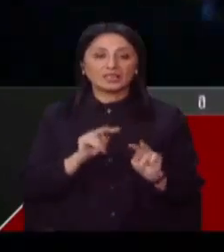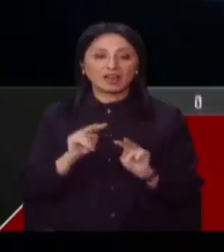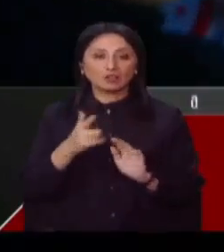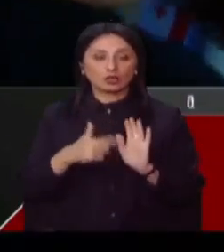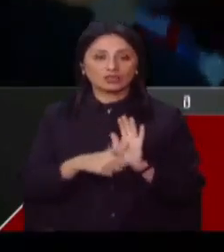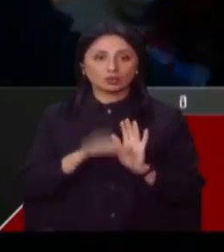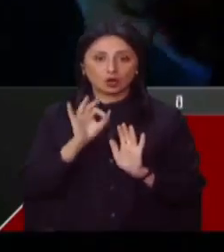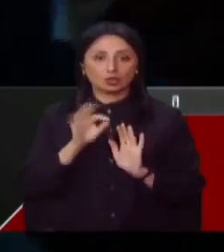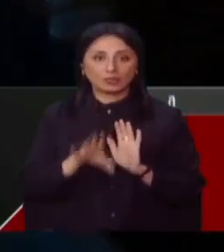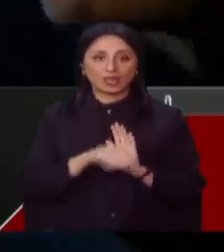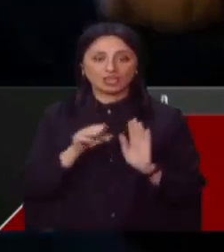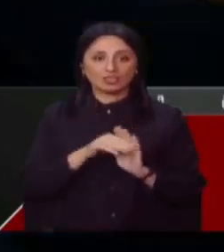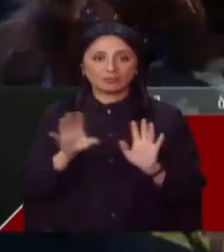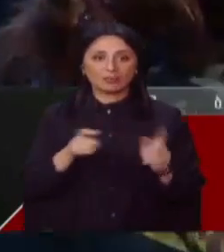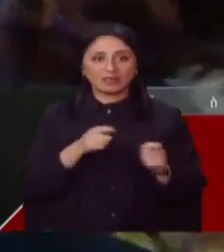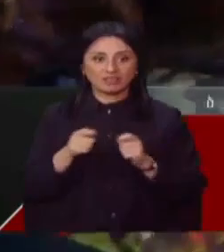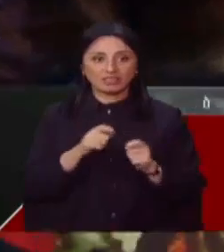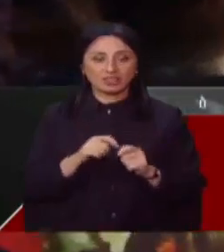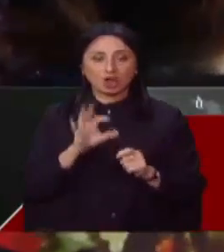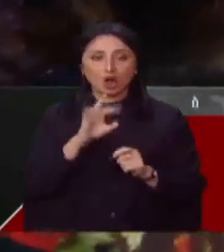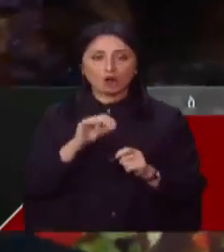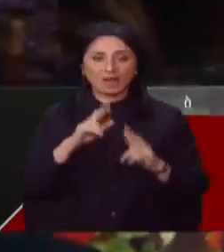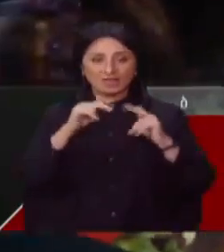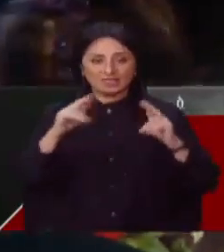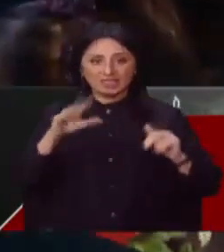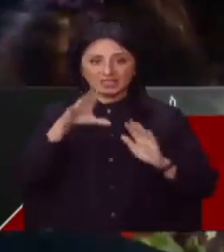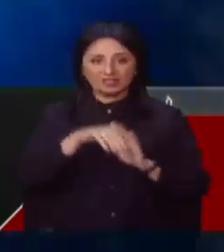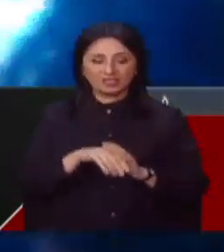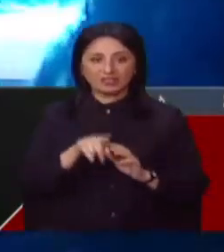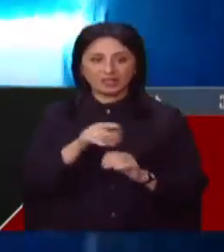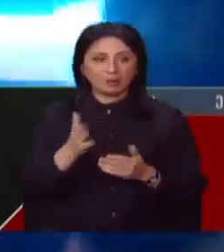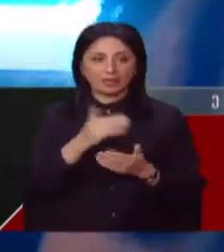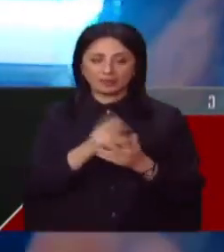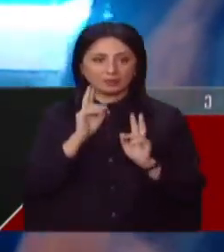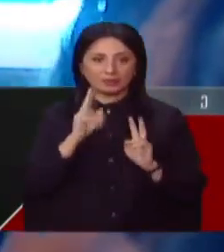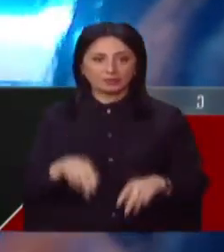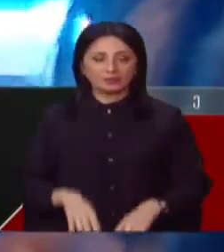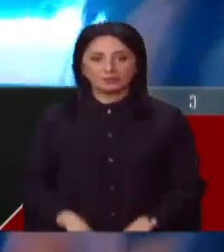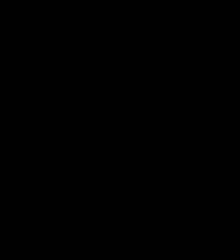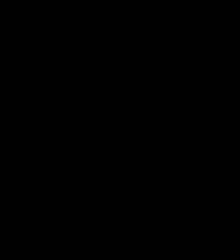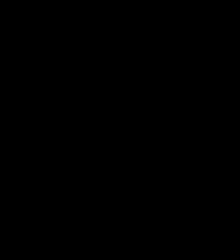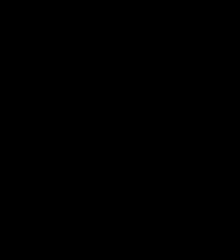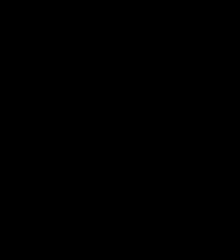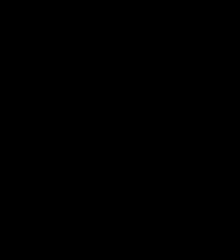დააკვირდება 26 ოქტომბრის არჩევნებს პრეზიდენტი ორბელიანების სასახლეში, ეს ამ ეტაპზე უცნობია.